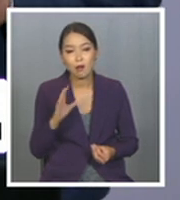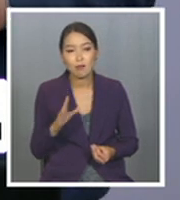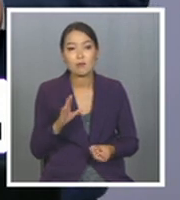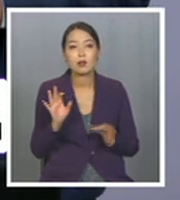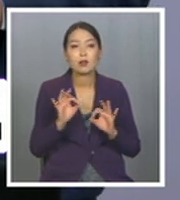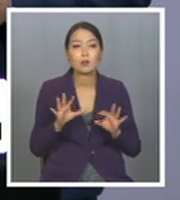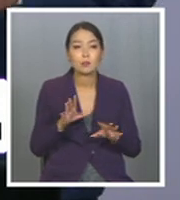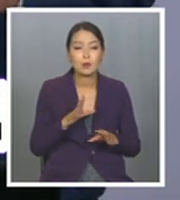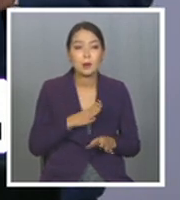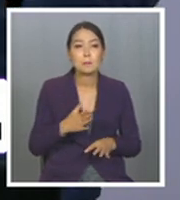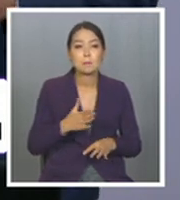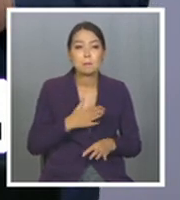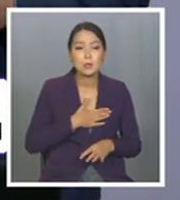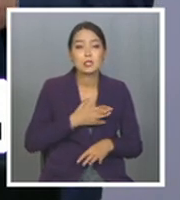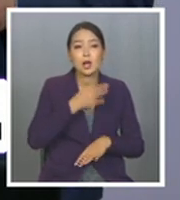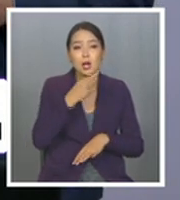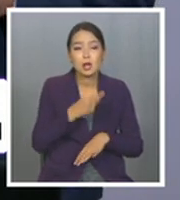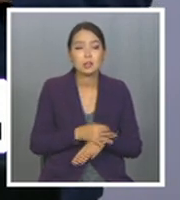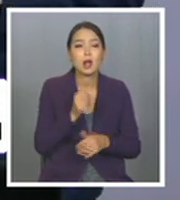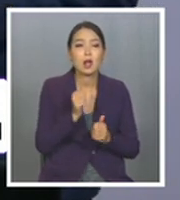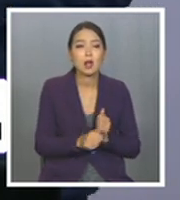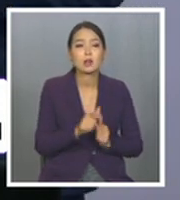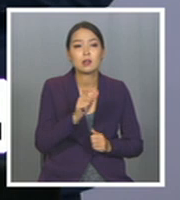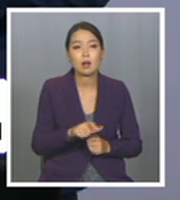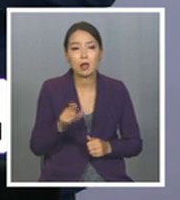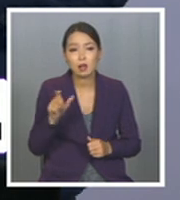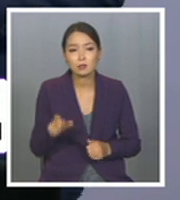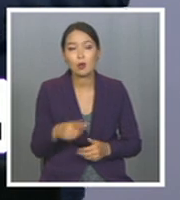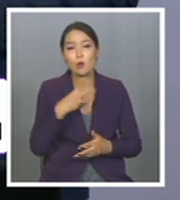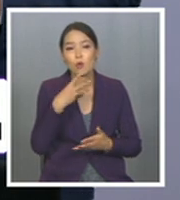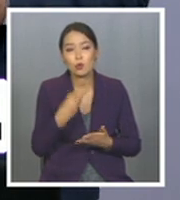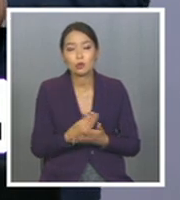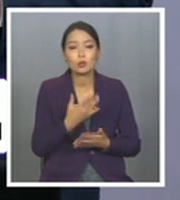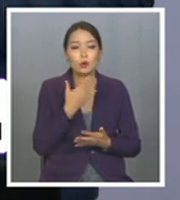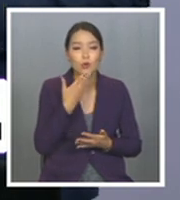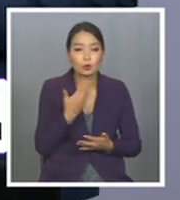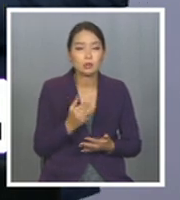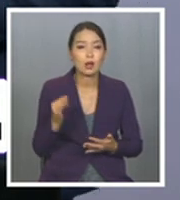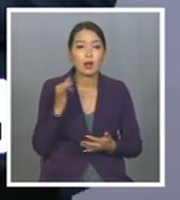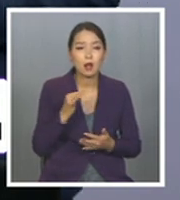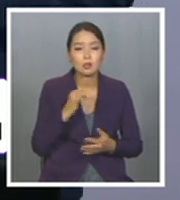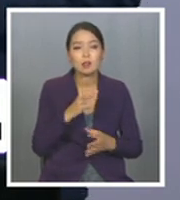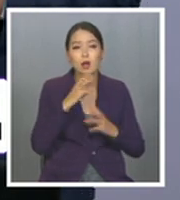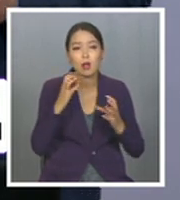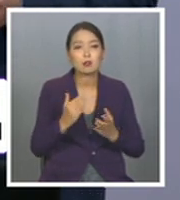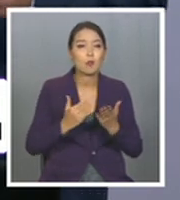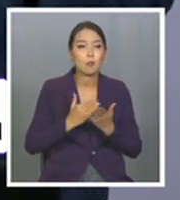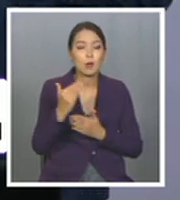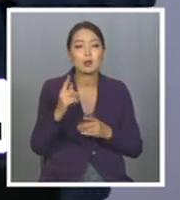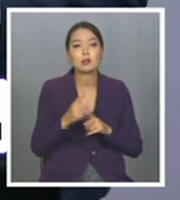біздің бойымызда әрбір азамат өзінің ұлттық рухын қалыптастырып, жоғарыдағы айтып